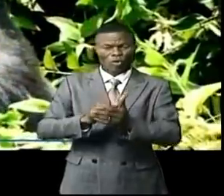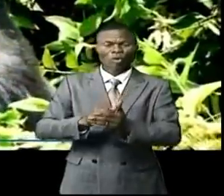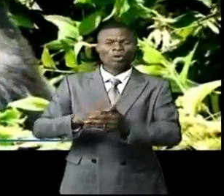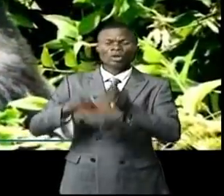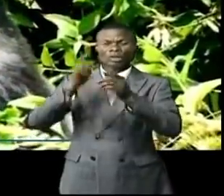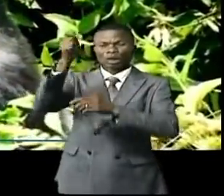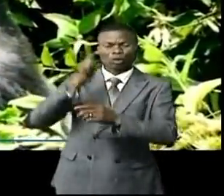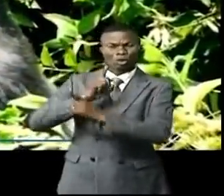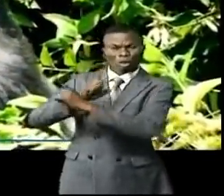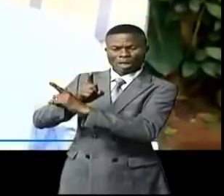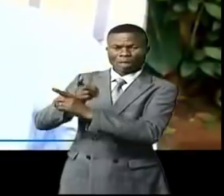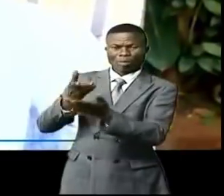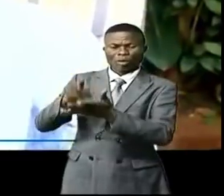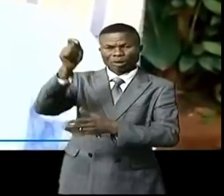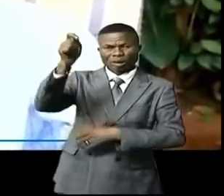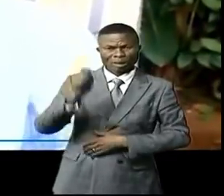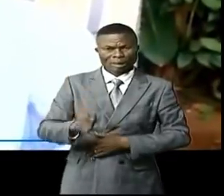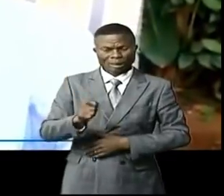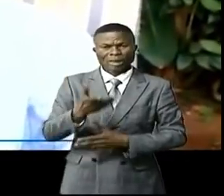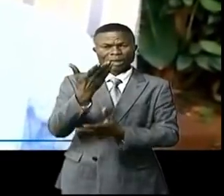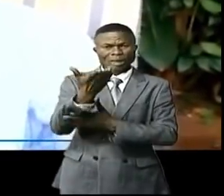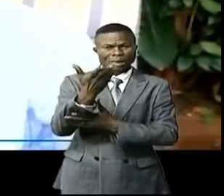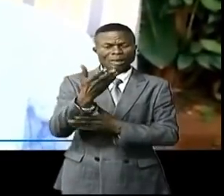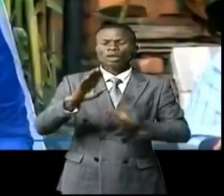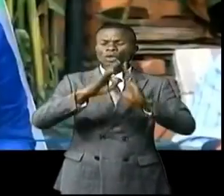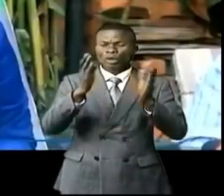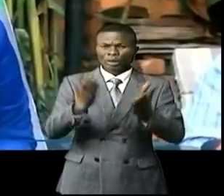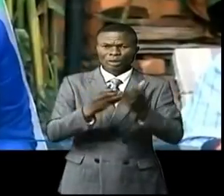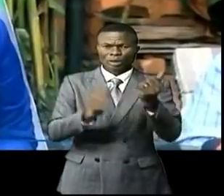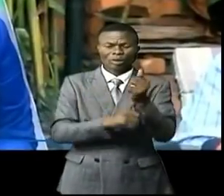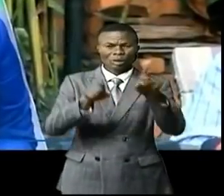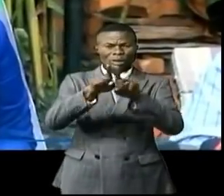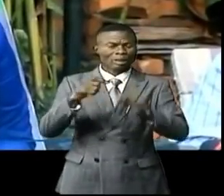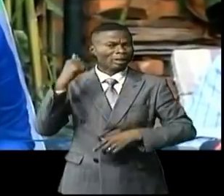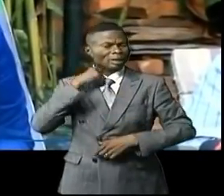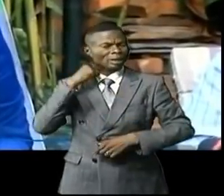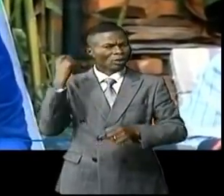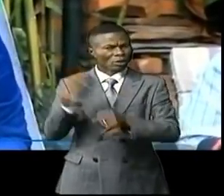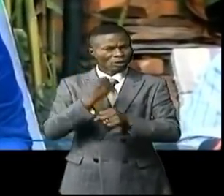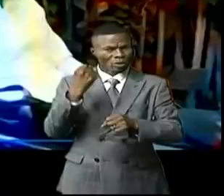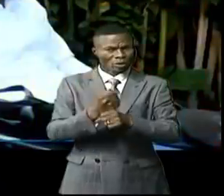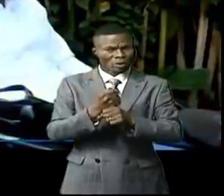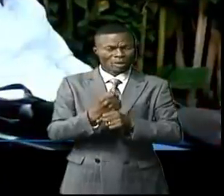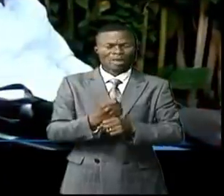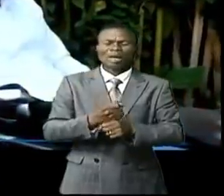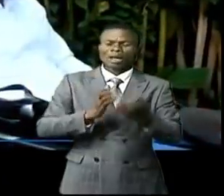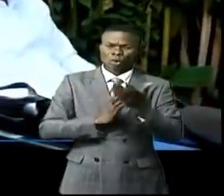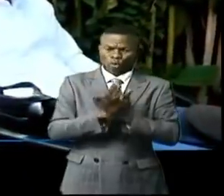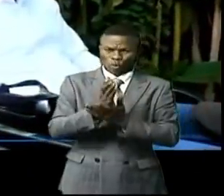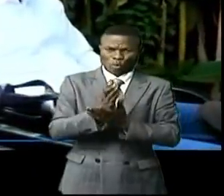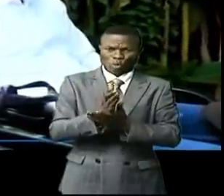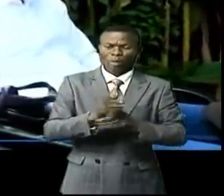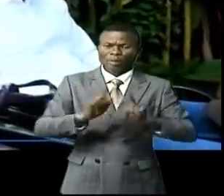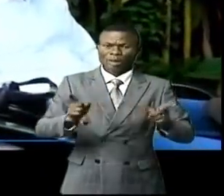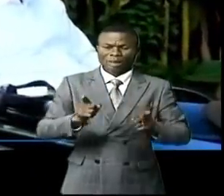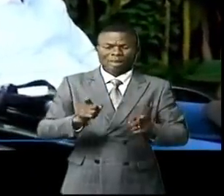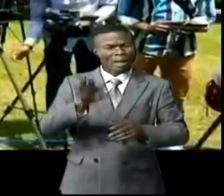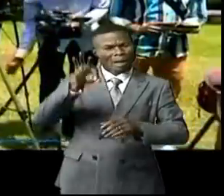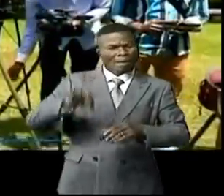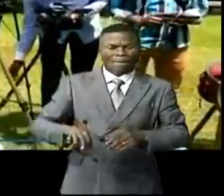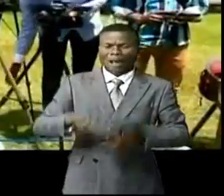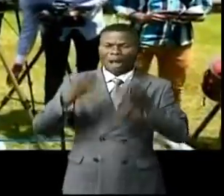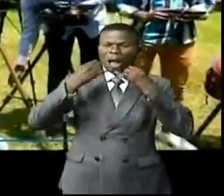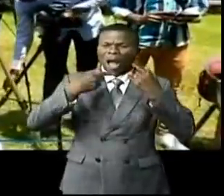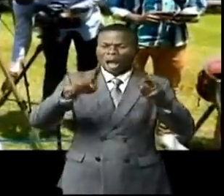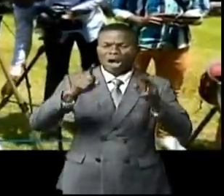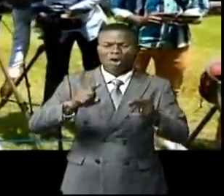l'armée. Le PNKB recommande aux MRG et aux médecins de travailler dans le professionnalisme car aucun intérêt de publier